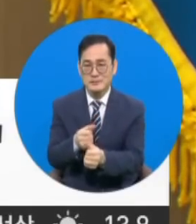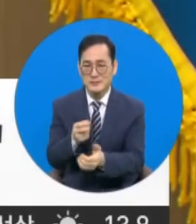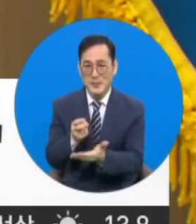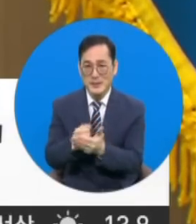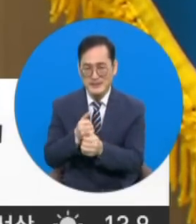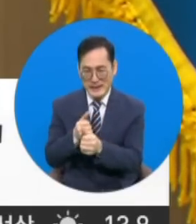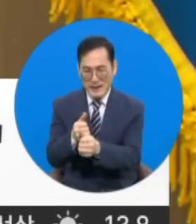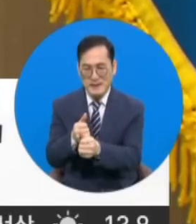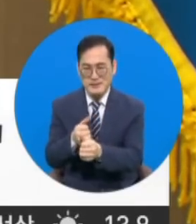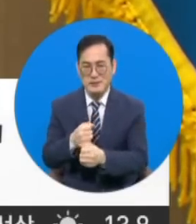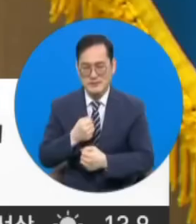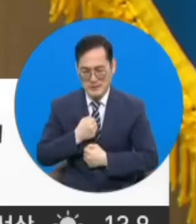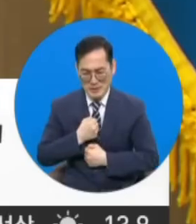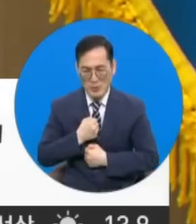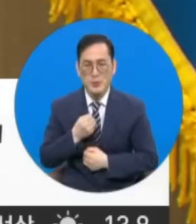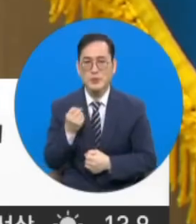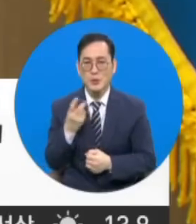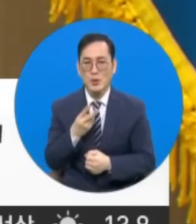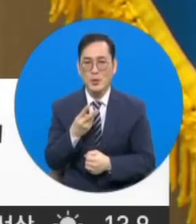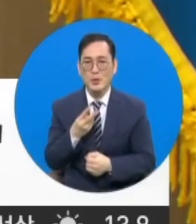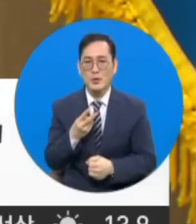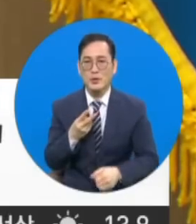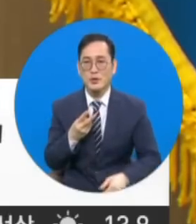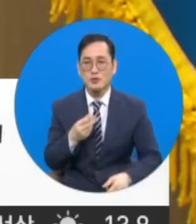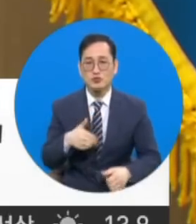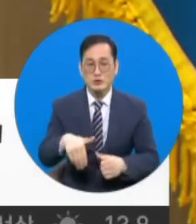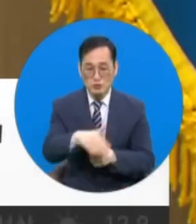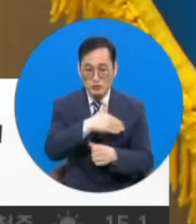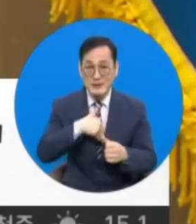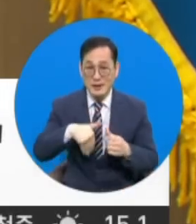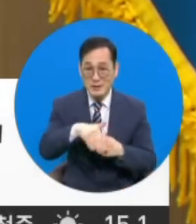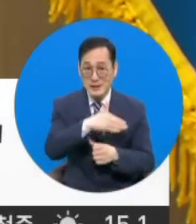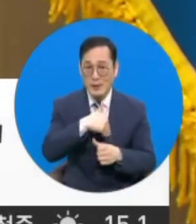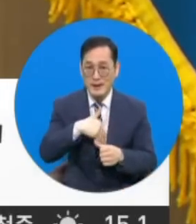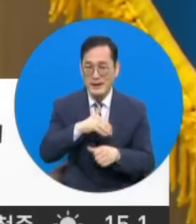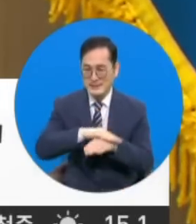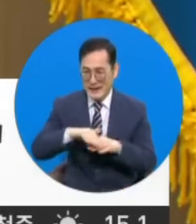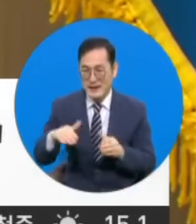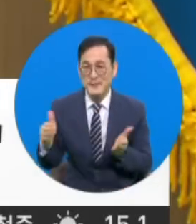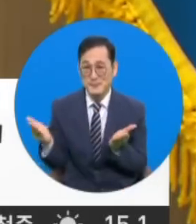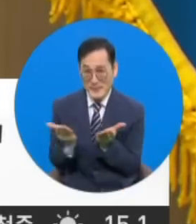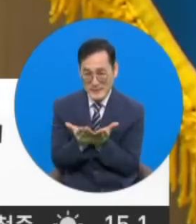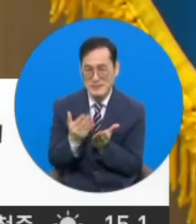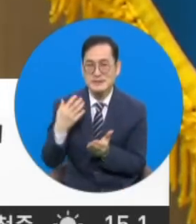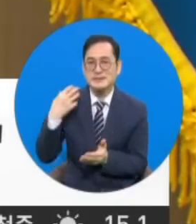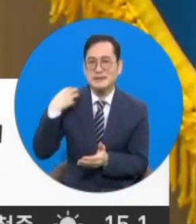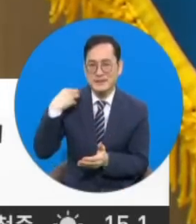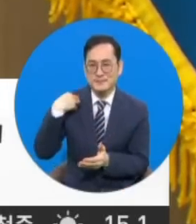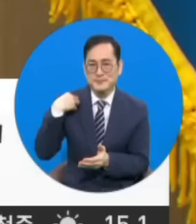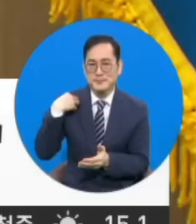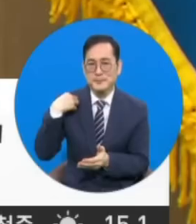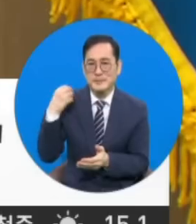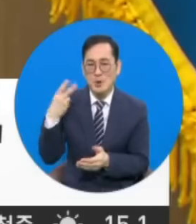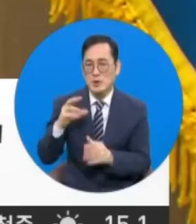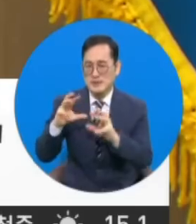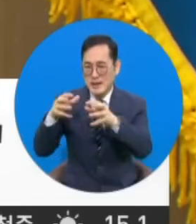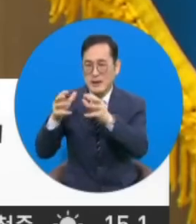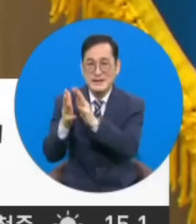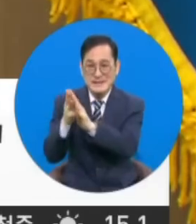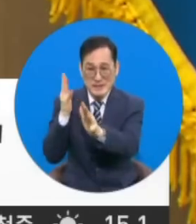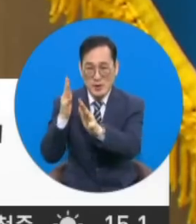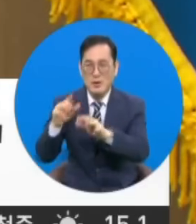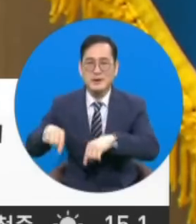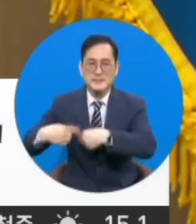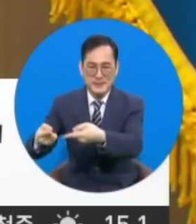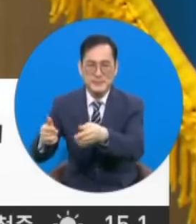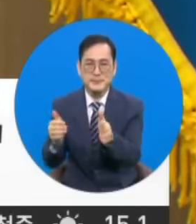우리의 경제 역량에 걸맞는 책임과 기여를 다함으로써 글로벌 질서의 중심으로